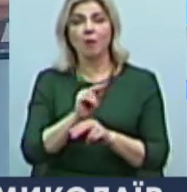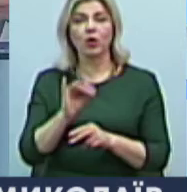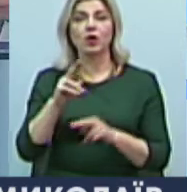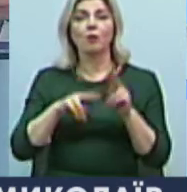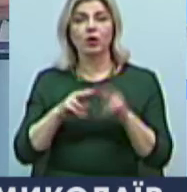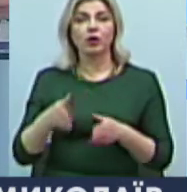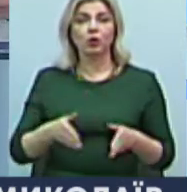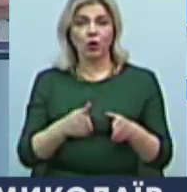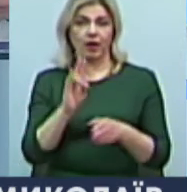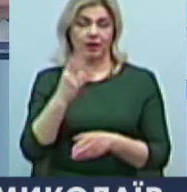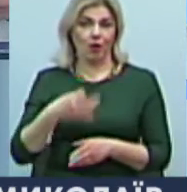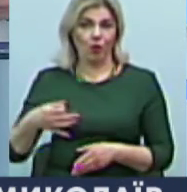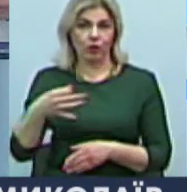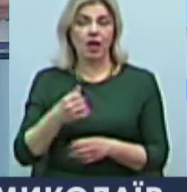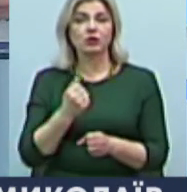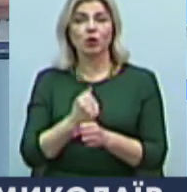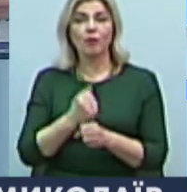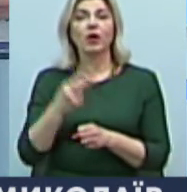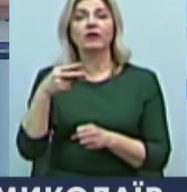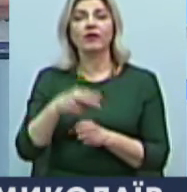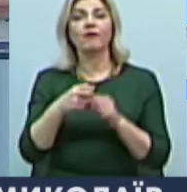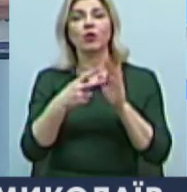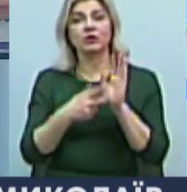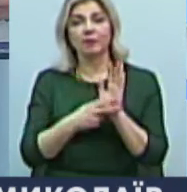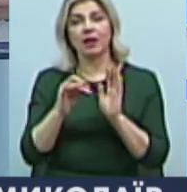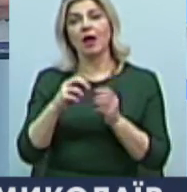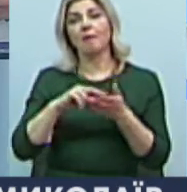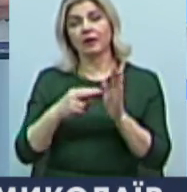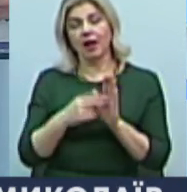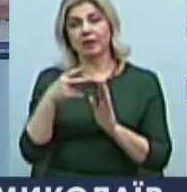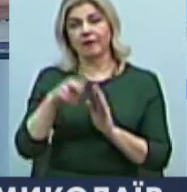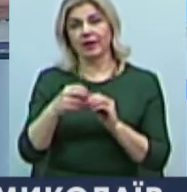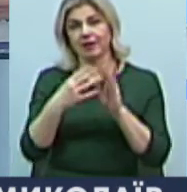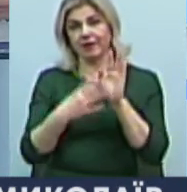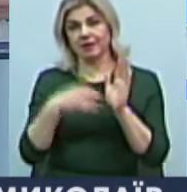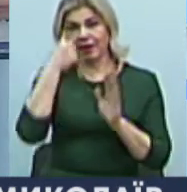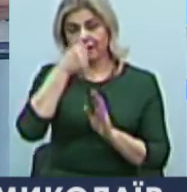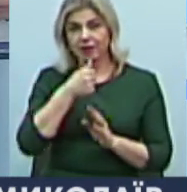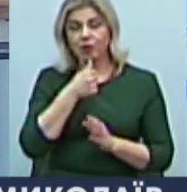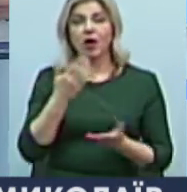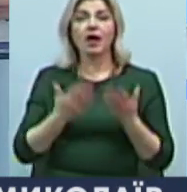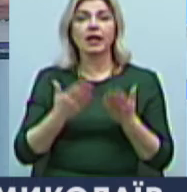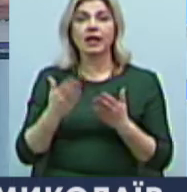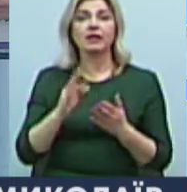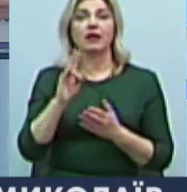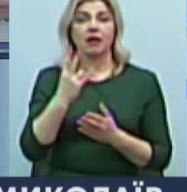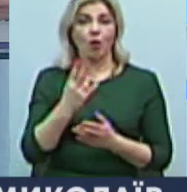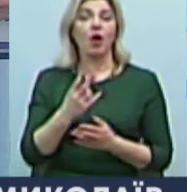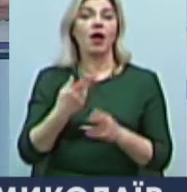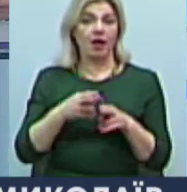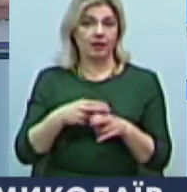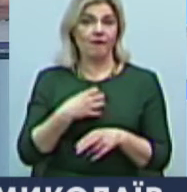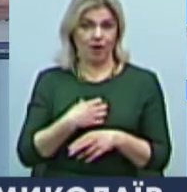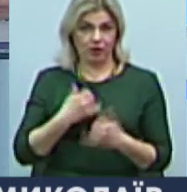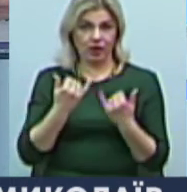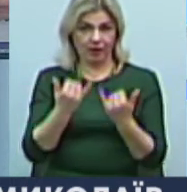на Миколаївщині, зроблено в 2018-му і плани на 2019 рік. Якщо стан автошляхів Миколаївщини актуальна для вас тема,